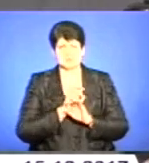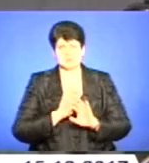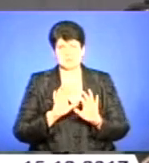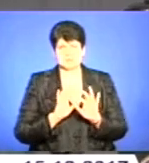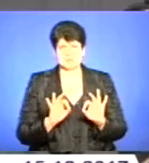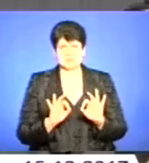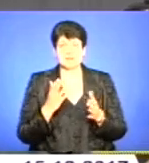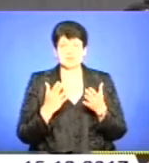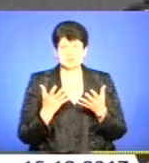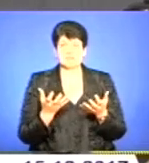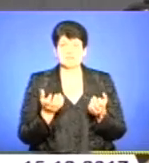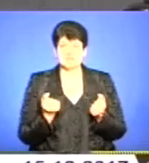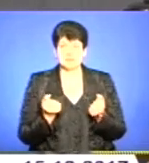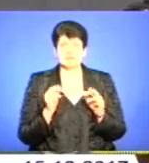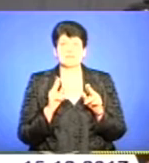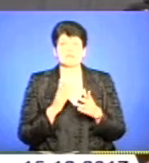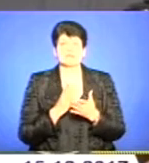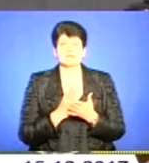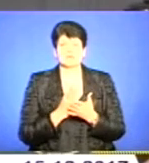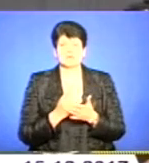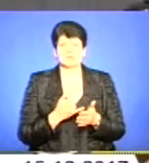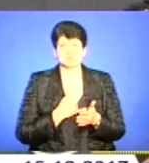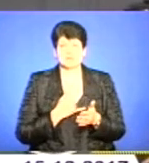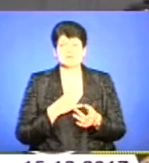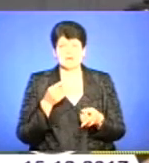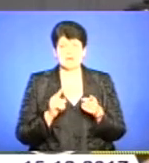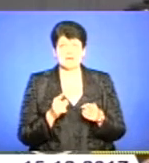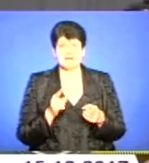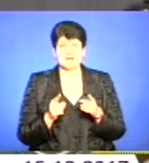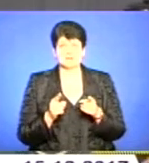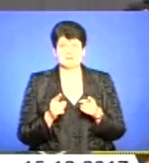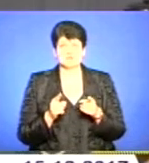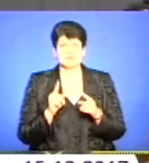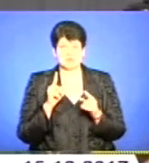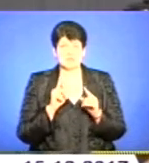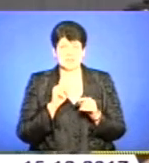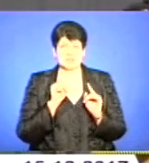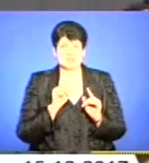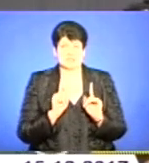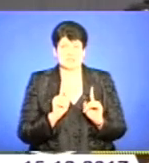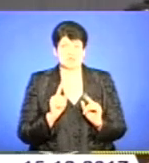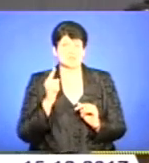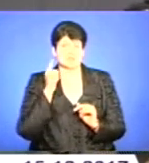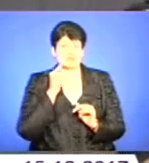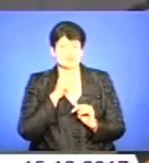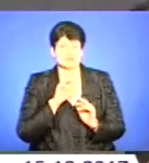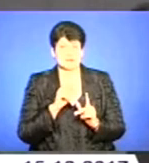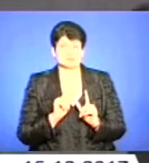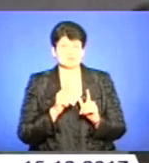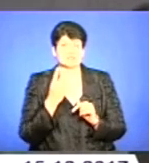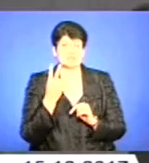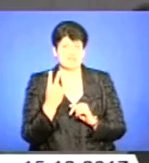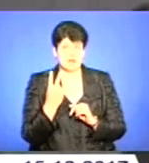то взяти, як є у нас в реальності, то ви тільки що чули, як виступили два